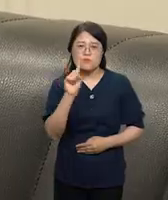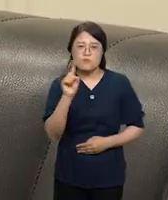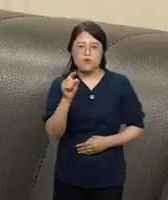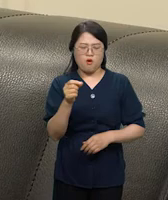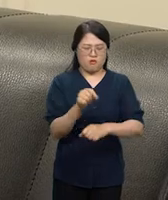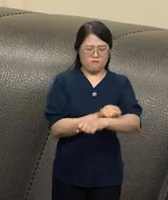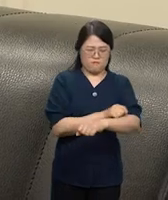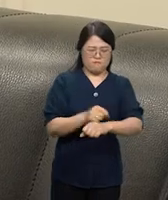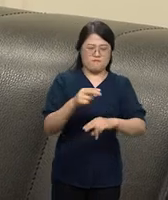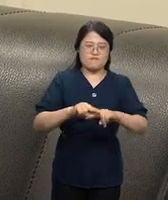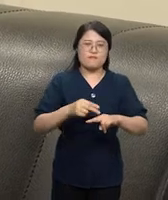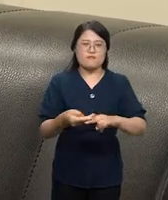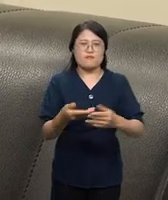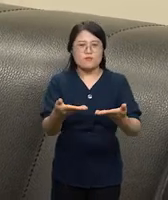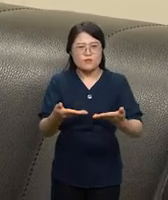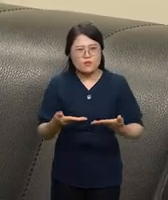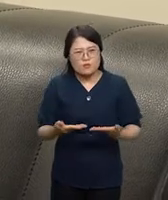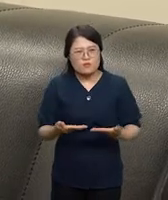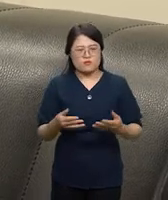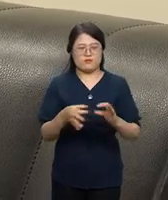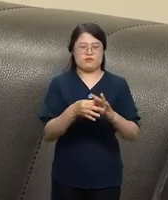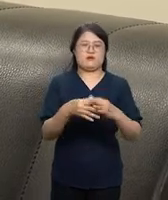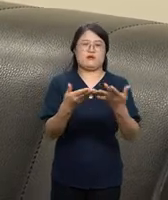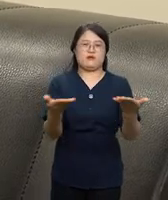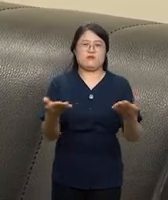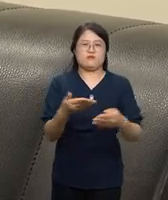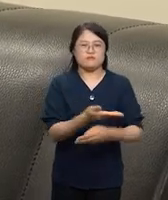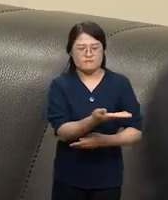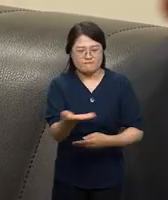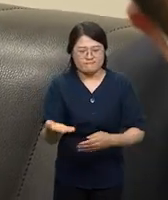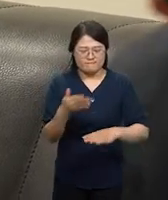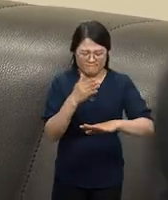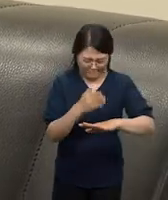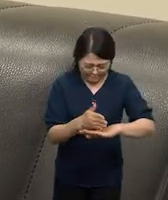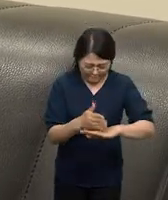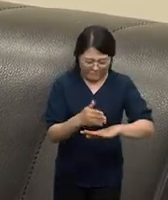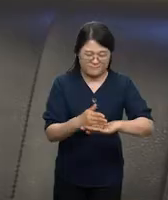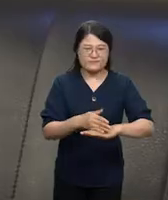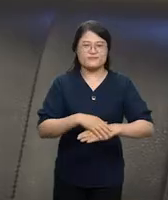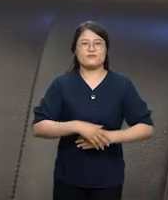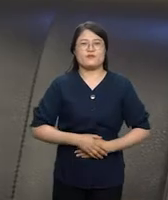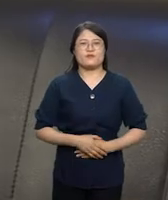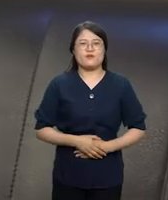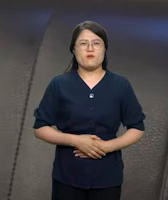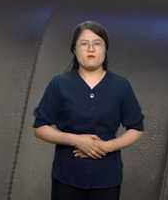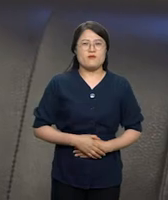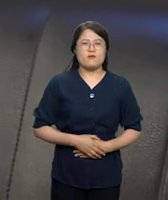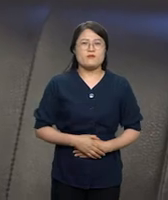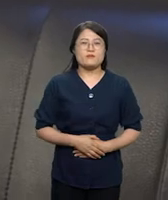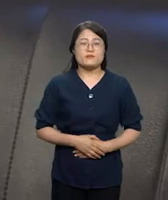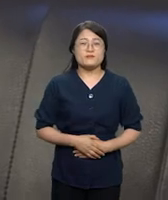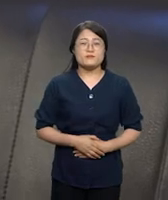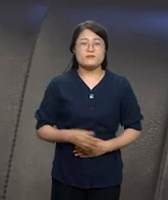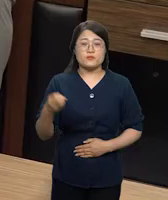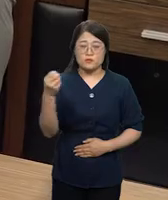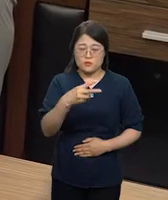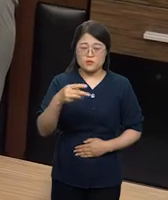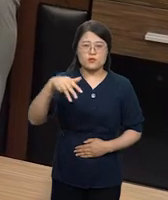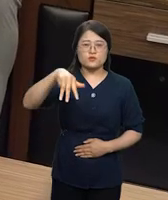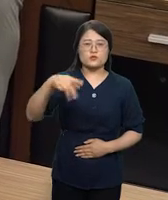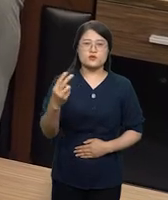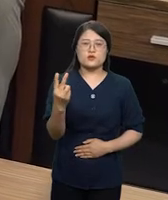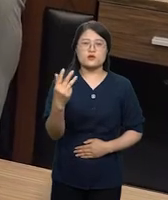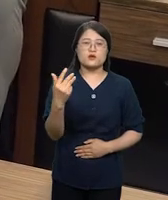선물을 주신 주식회사 기아 노사 관계자분들께 깊은 감사를 드린다며 감사의 인사를 전했는데요.